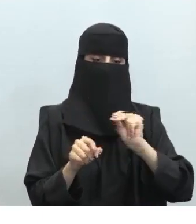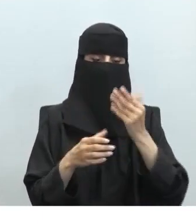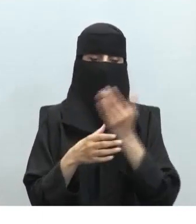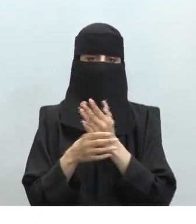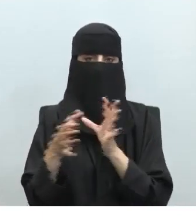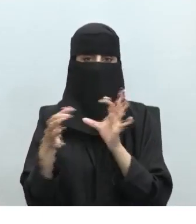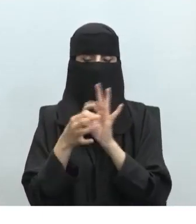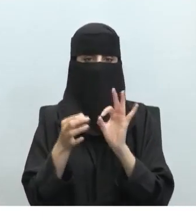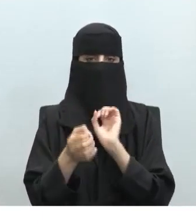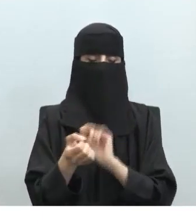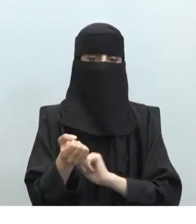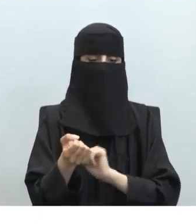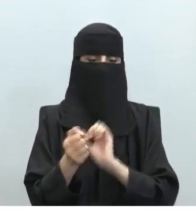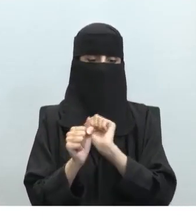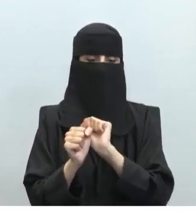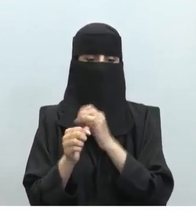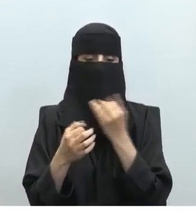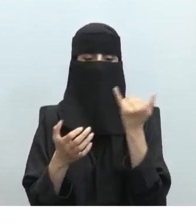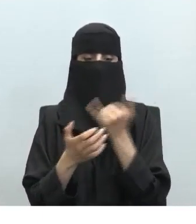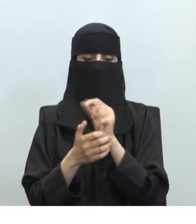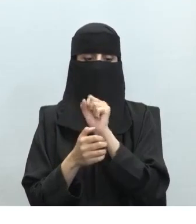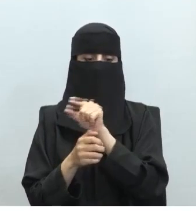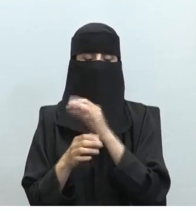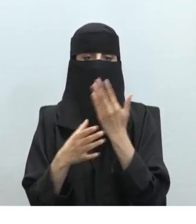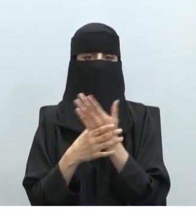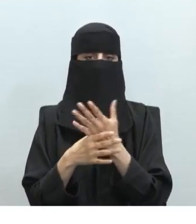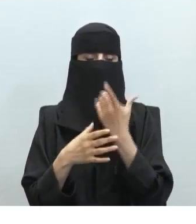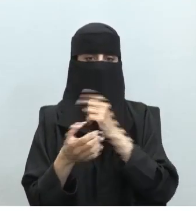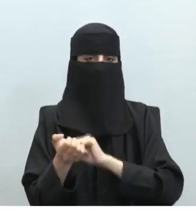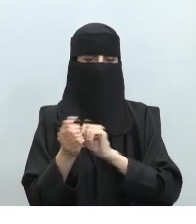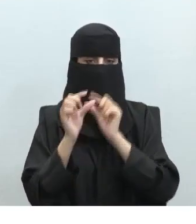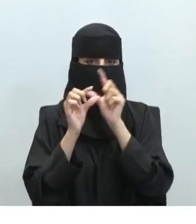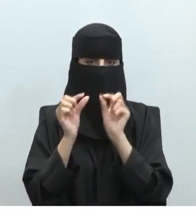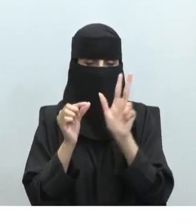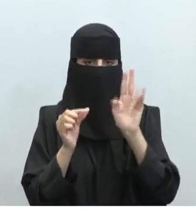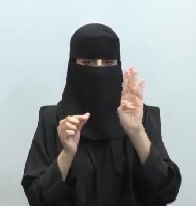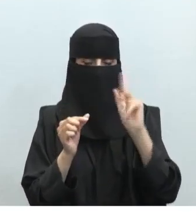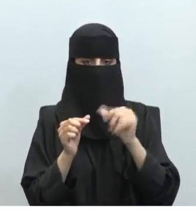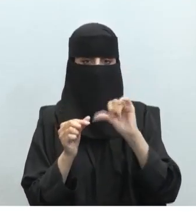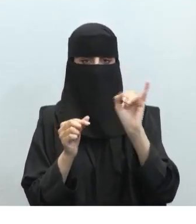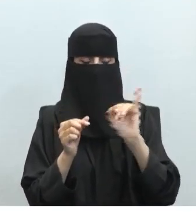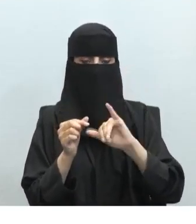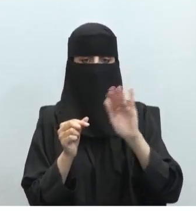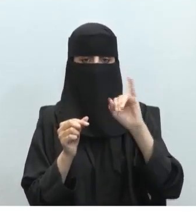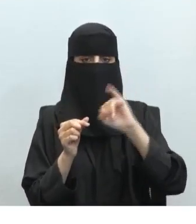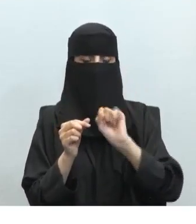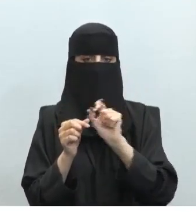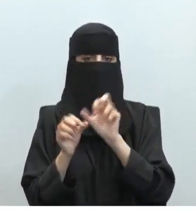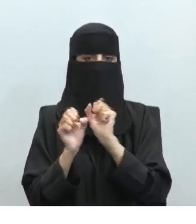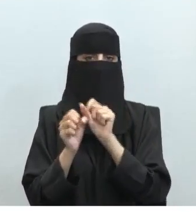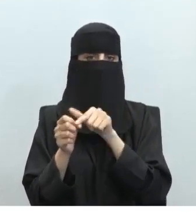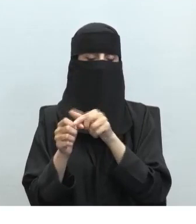وتبرز اهميه هذه التيلوميرات سبحان الله في حمايه تركيب الكروموسوم فلها دور ايضا ذكر العلماء بان لها دور في